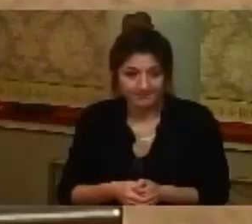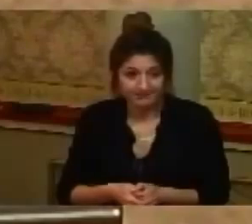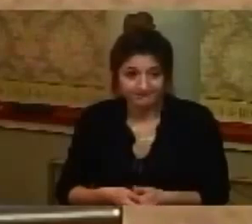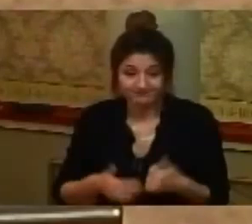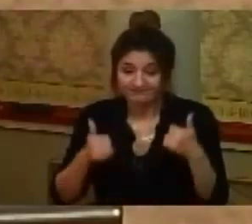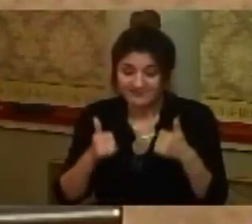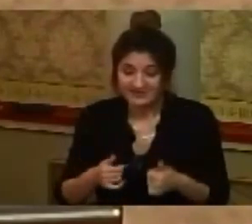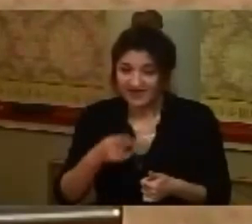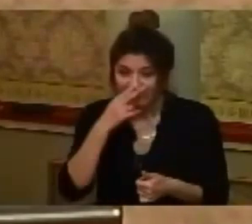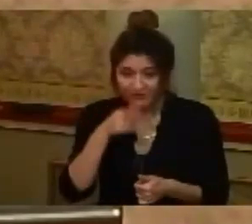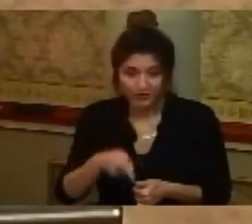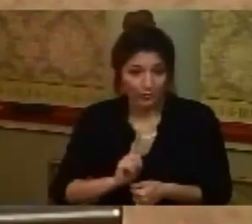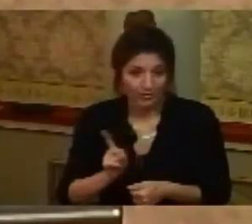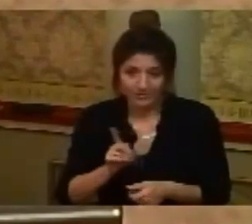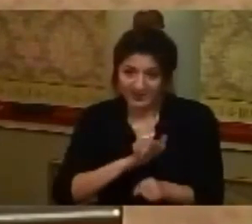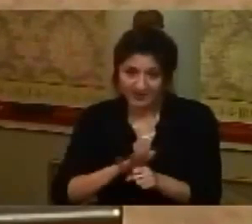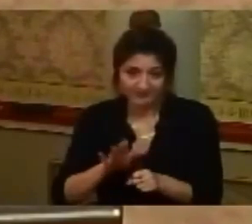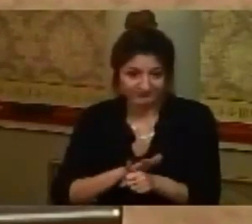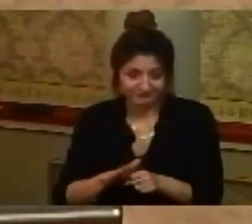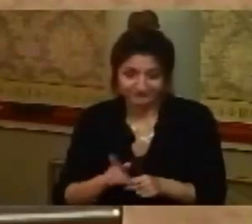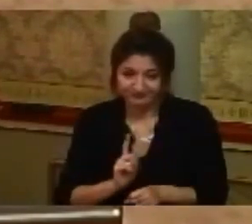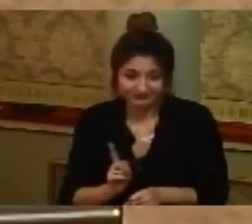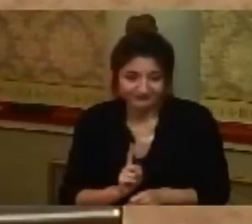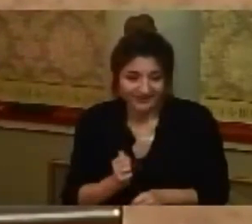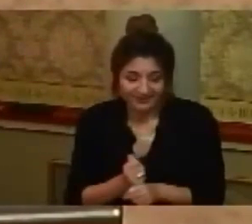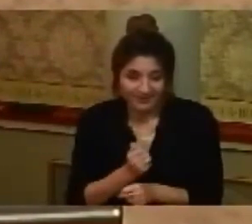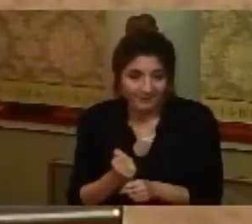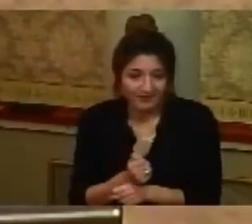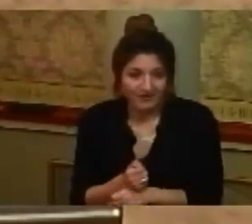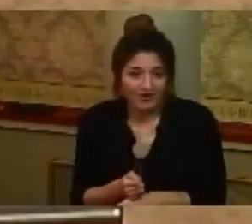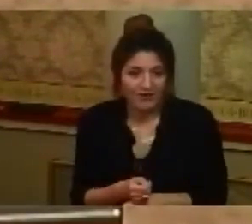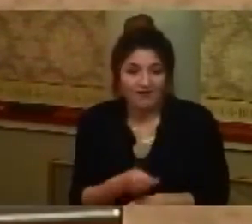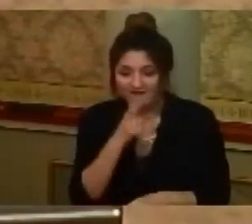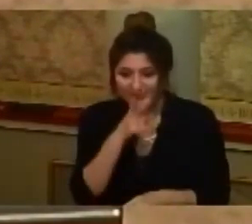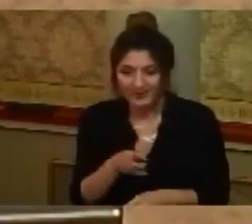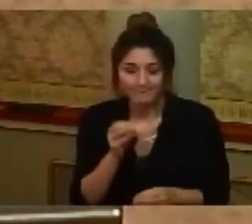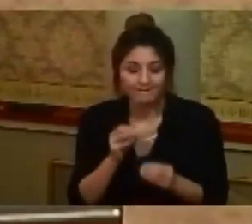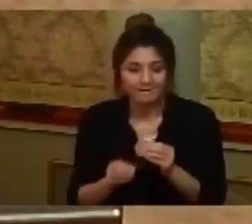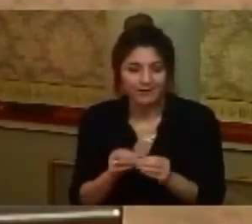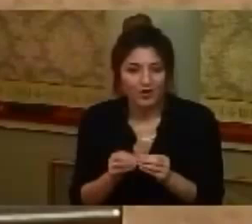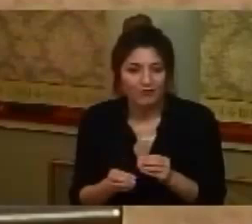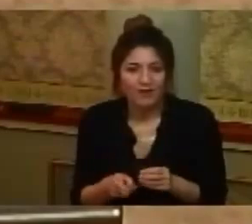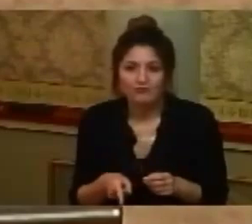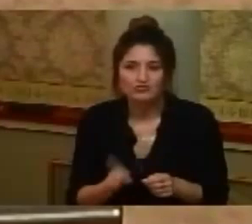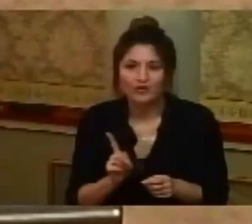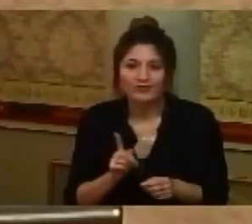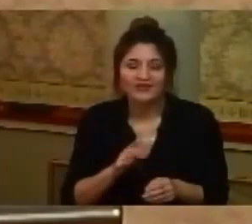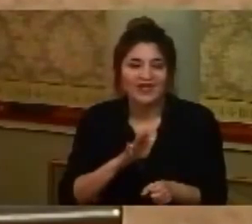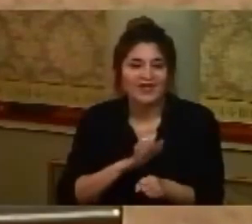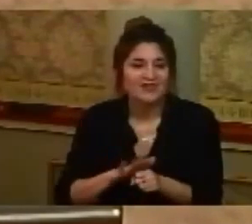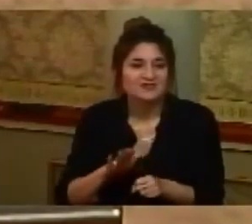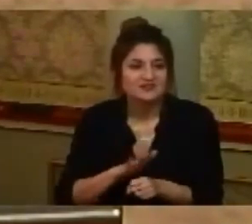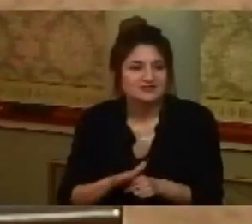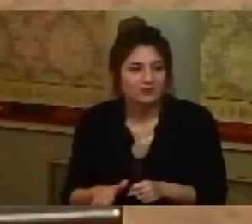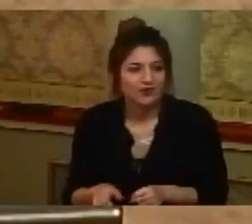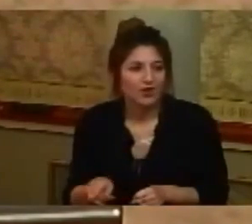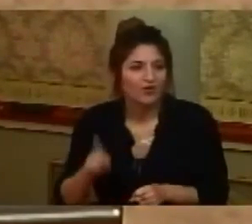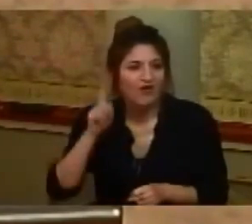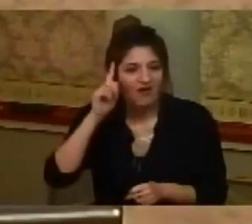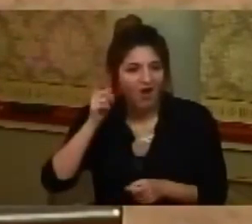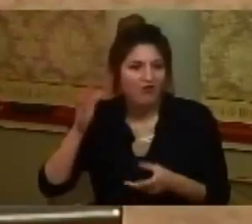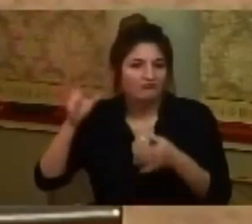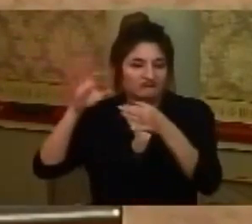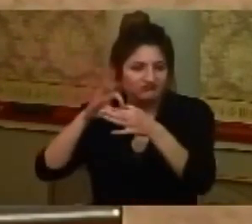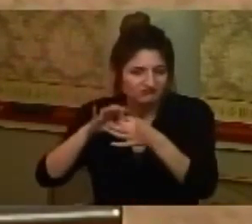nije onda ispunjeno. Ja vjerujem da problem zbog kojeg nije ispunjeno je u stvari logičan